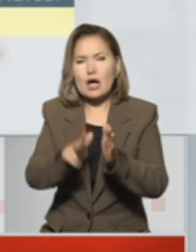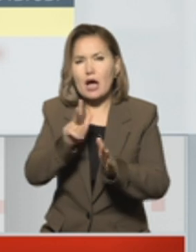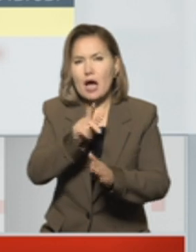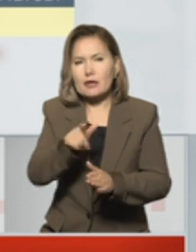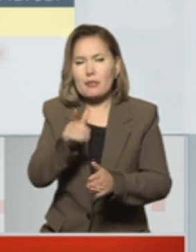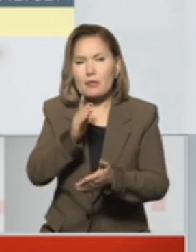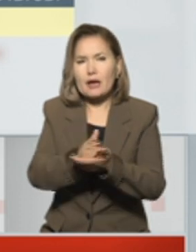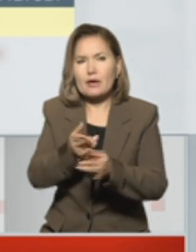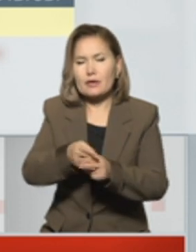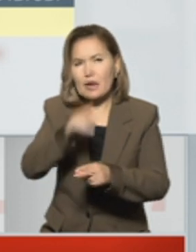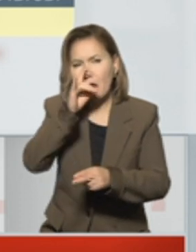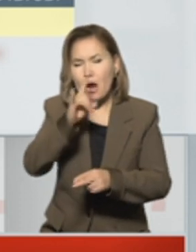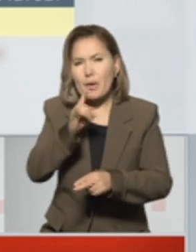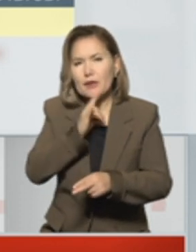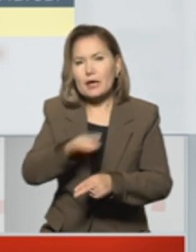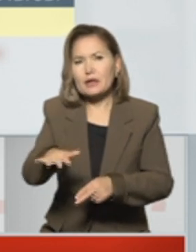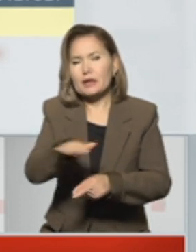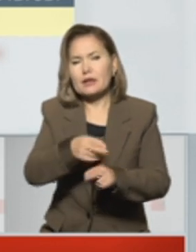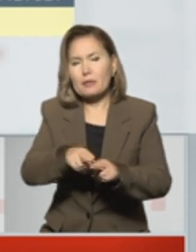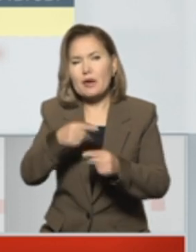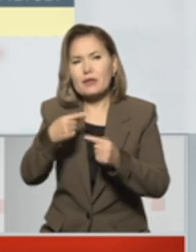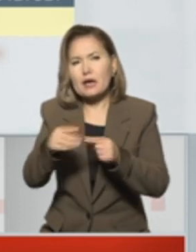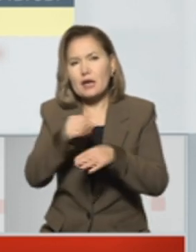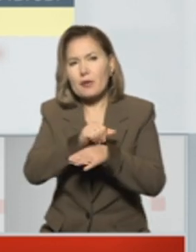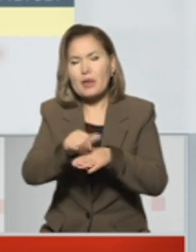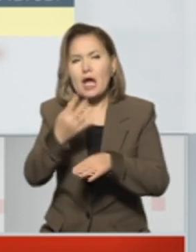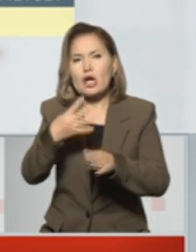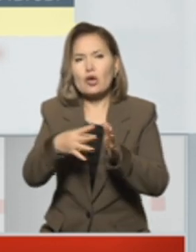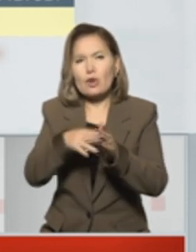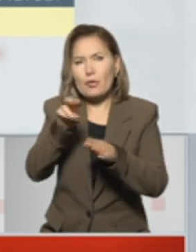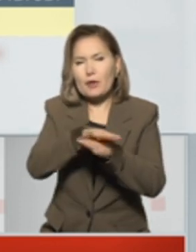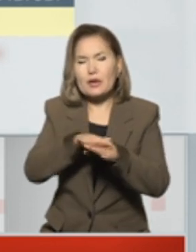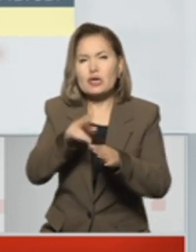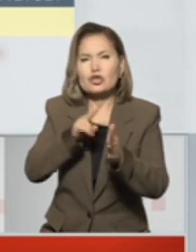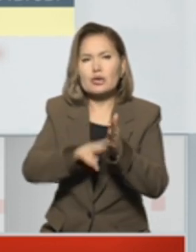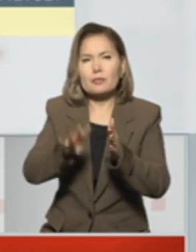12244683 адам бар. Ал Қазақстан аумағынан тыс 59 елде